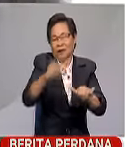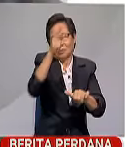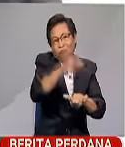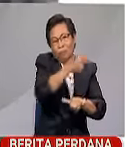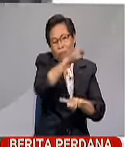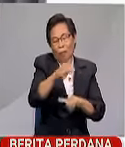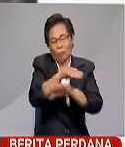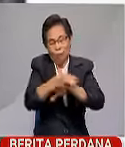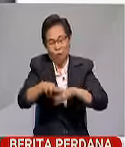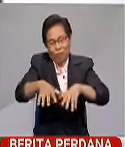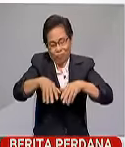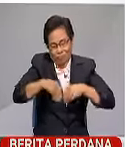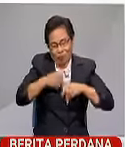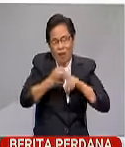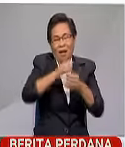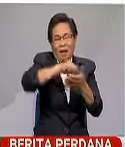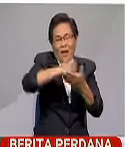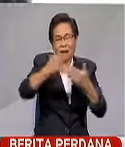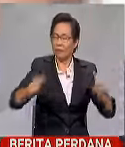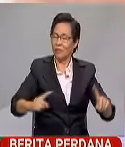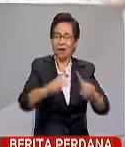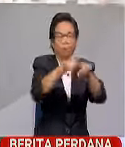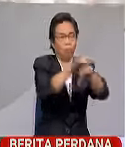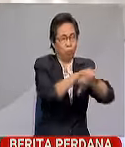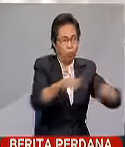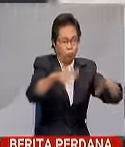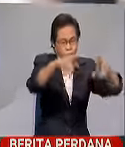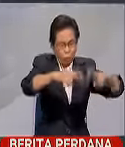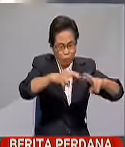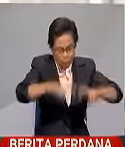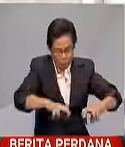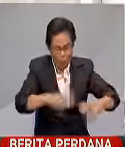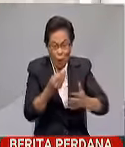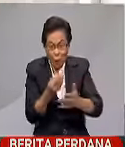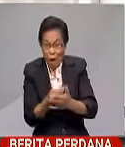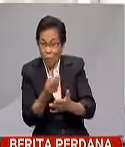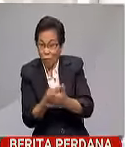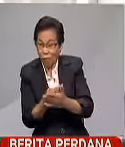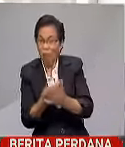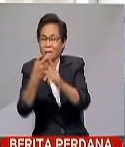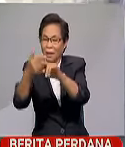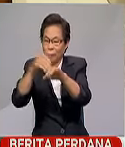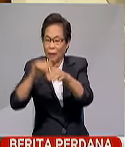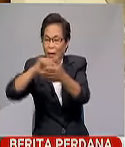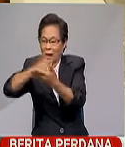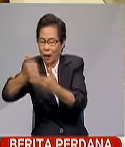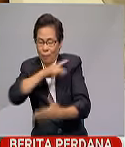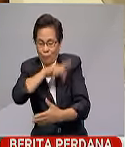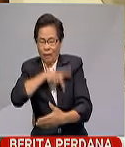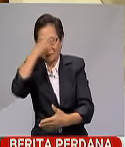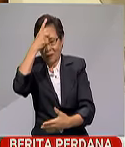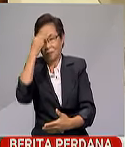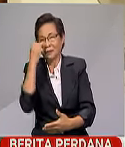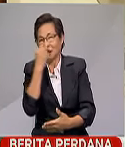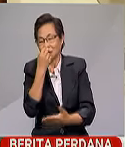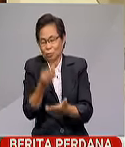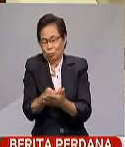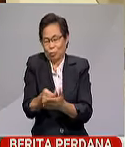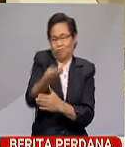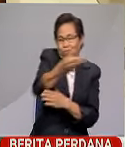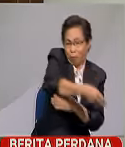dan bukan diterima dari akaun UMNO. Hasil siasatan mendapati wang tersebut ialah daripada akaun peribadi Datuk Seri Najib Tun